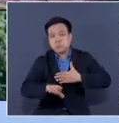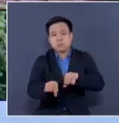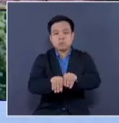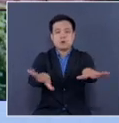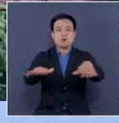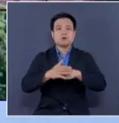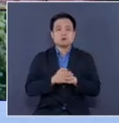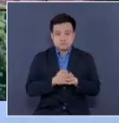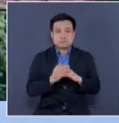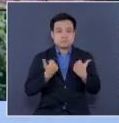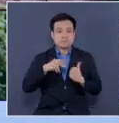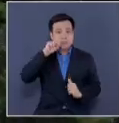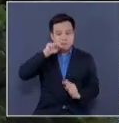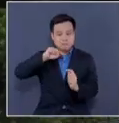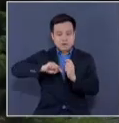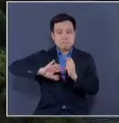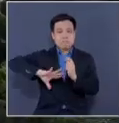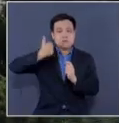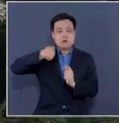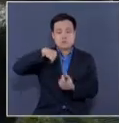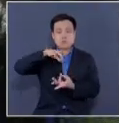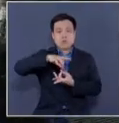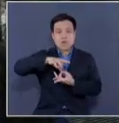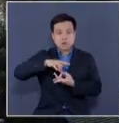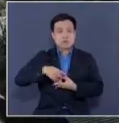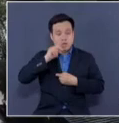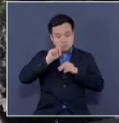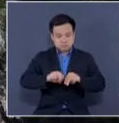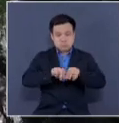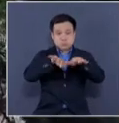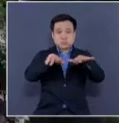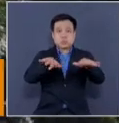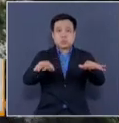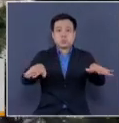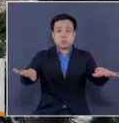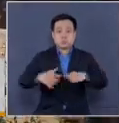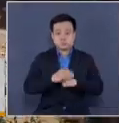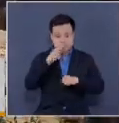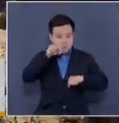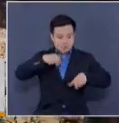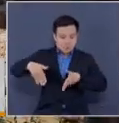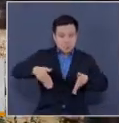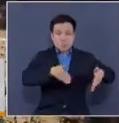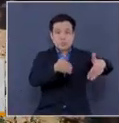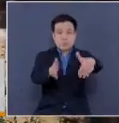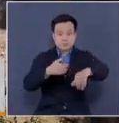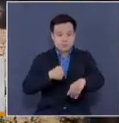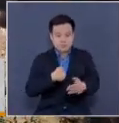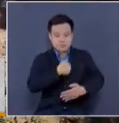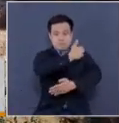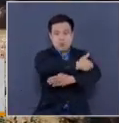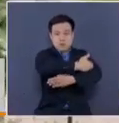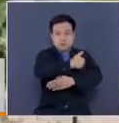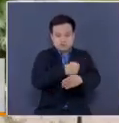จังหวัดสุโขทัยค่ะตอนนี้ทำให้น้ำเนี่ยท่วมในหลายอำเภอของจังหวัดสุโขทัยเลยนะคะท่วมทั้งบ้านท่วม